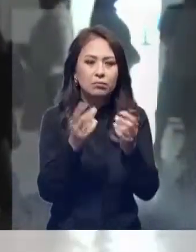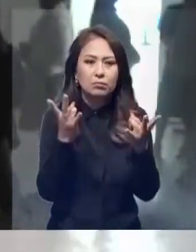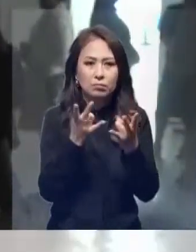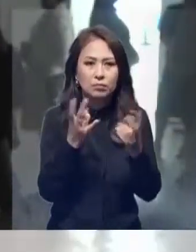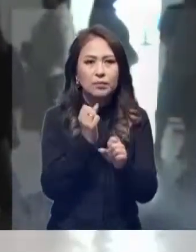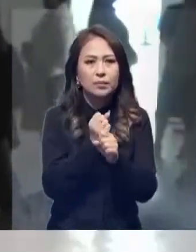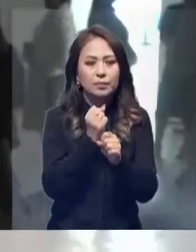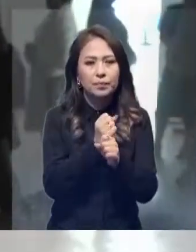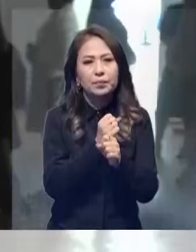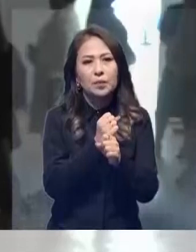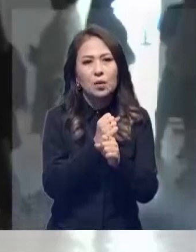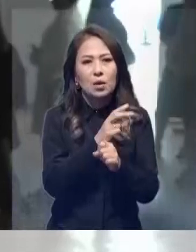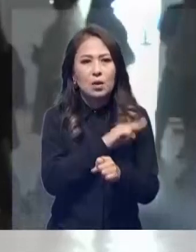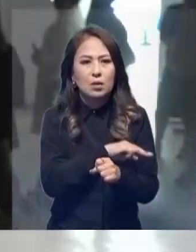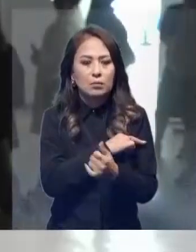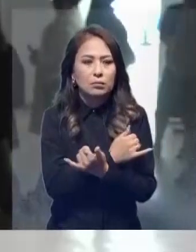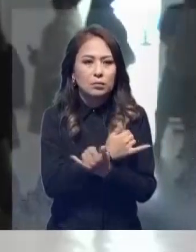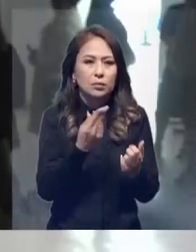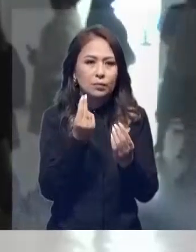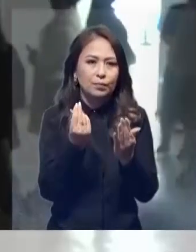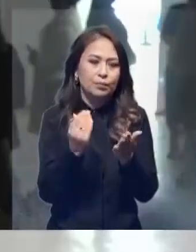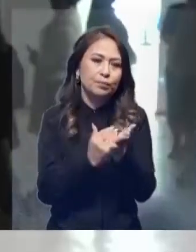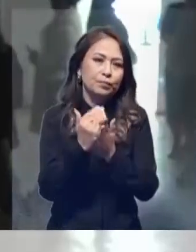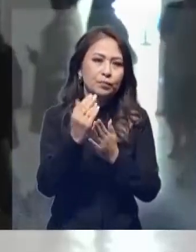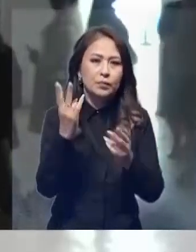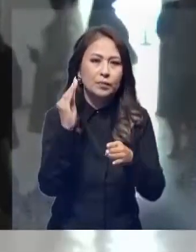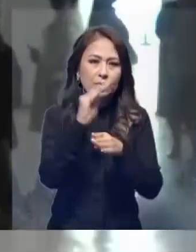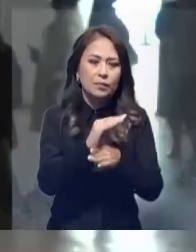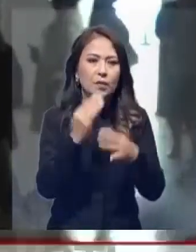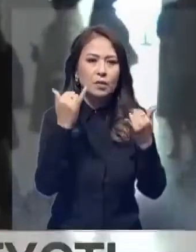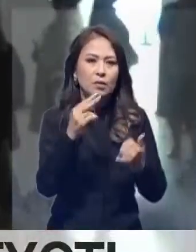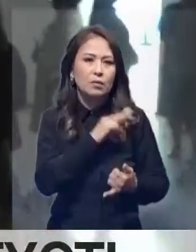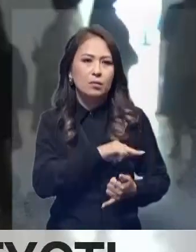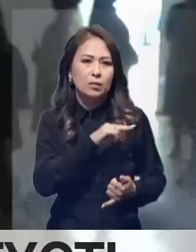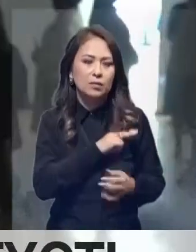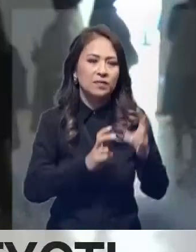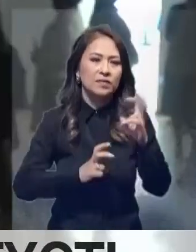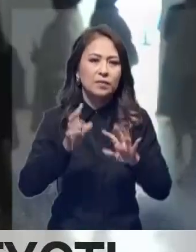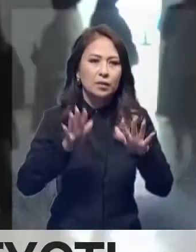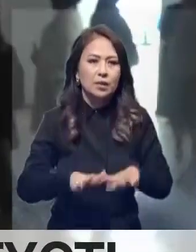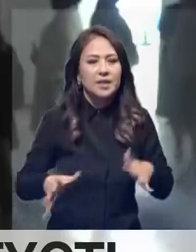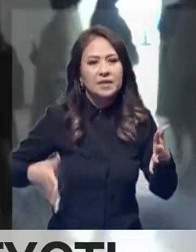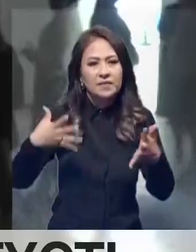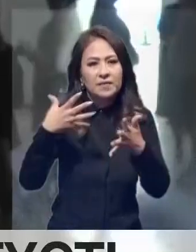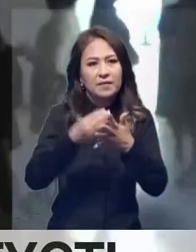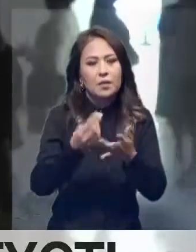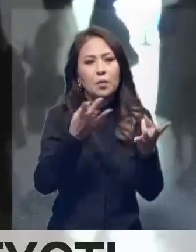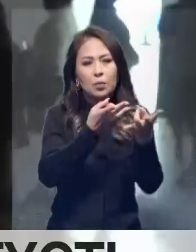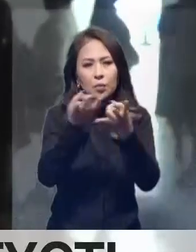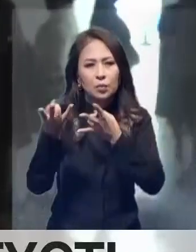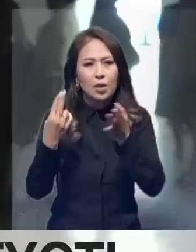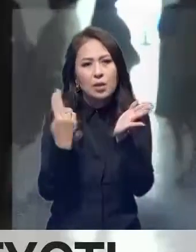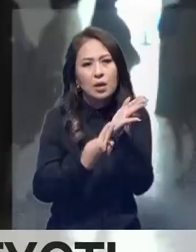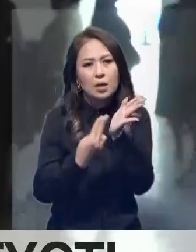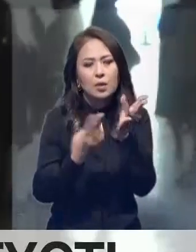керек. Оның нәтижесінде қызмет көрсету бағасын қымбаттау жөнінде шешім қабылданады. Яғни қызмет көрсетуші кәсіпорын инвестициялық жобалардың аса қажет екенін дәлелдеу